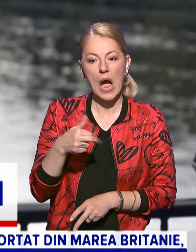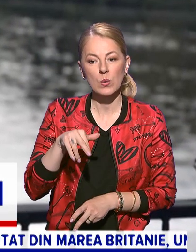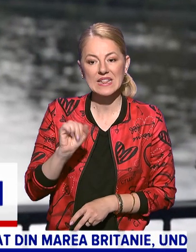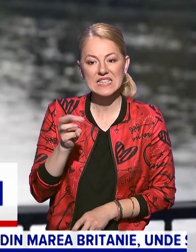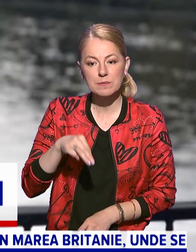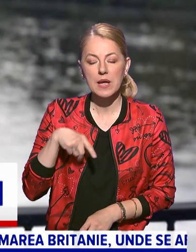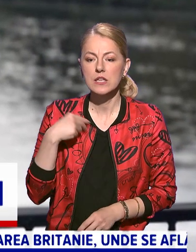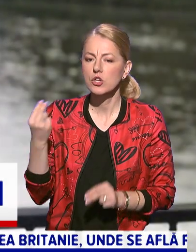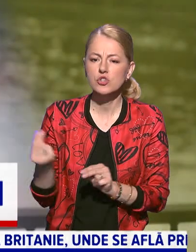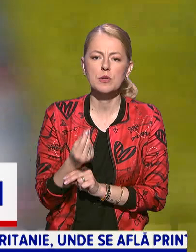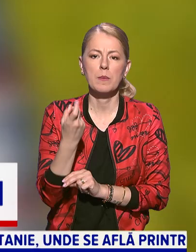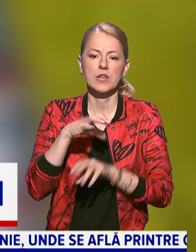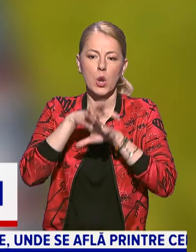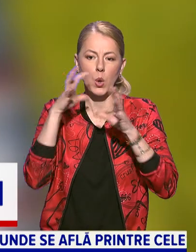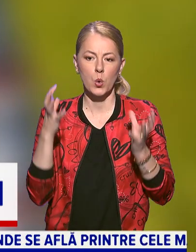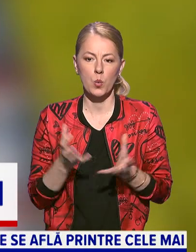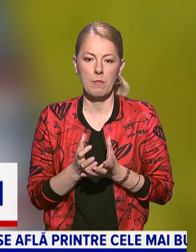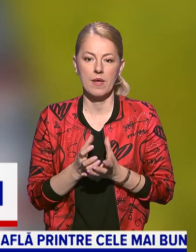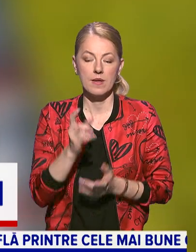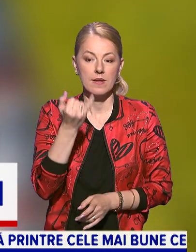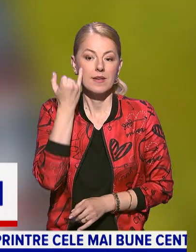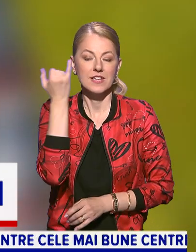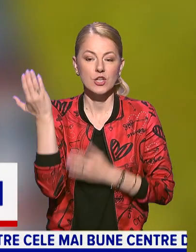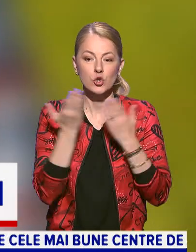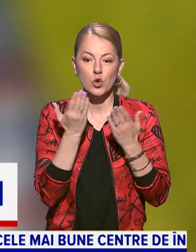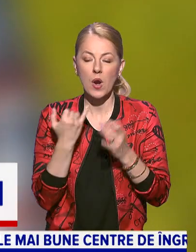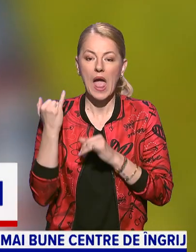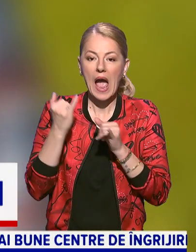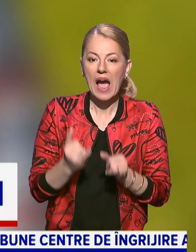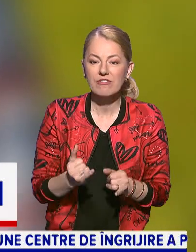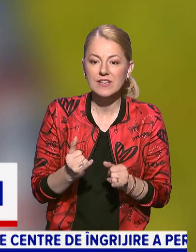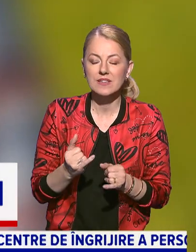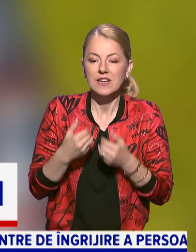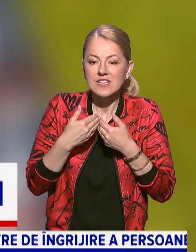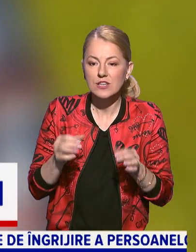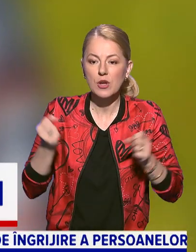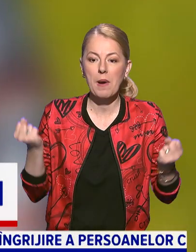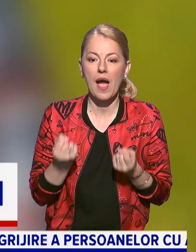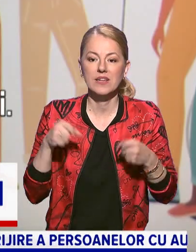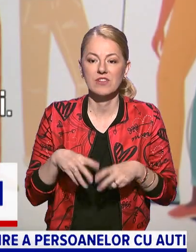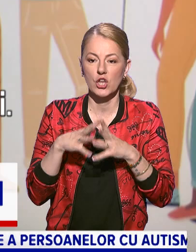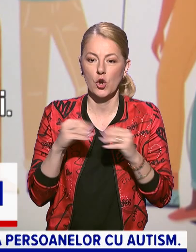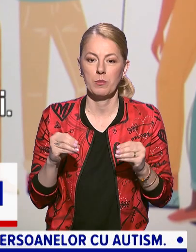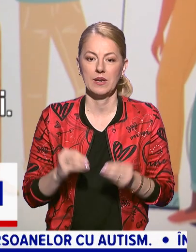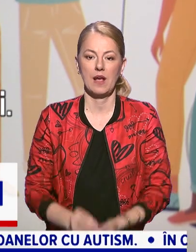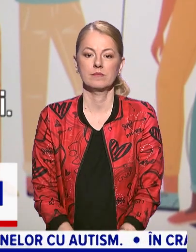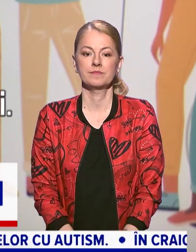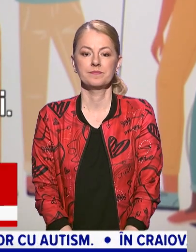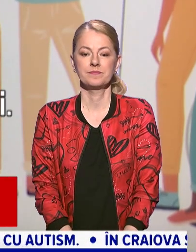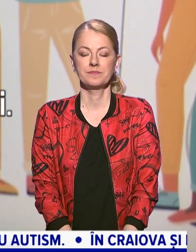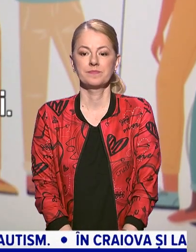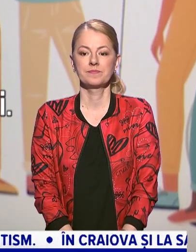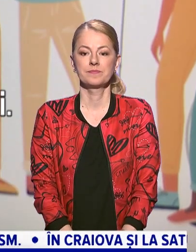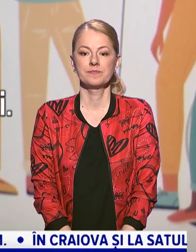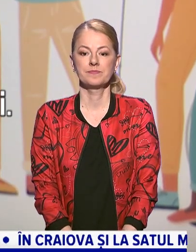unul dintre cele mai bune din lume. Jim Taylor, inițiatorul școlii, a venit să pună piatra de temelie a centrului din România. What's important is what